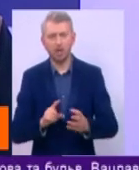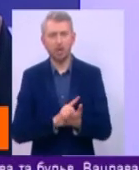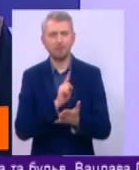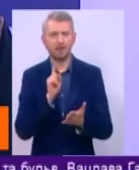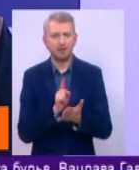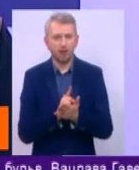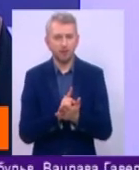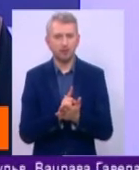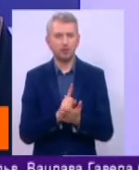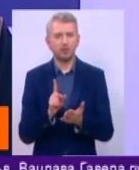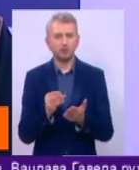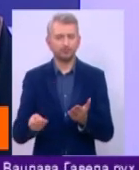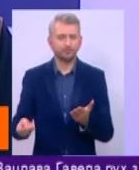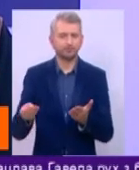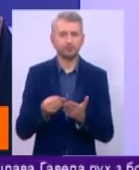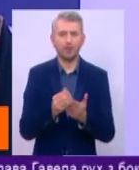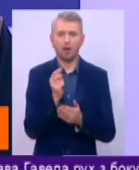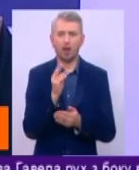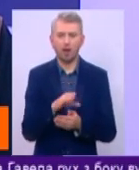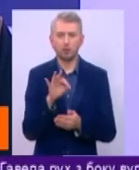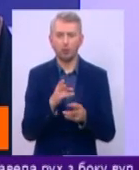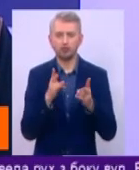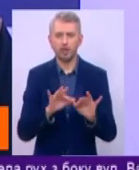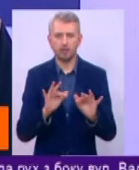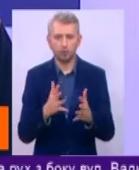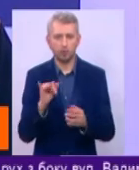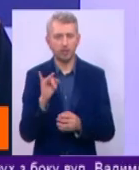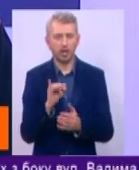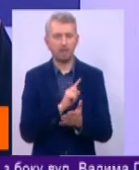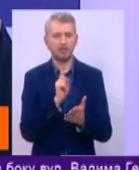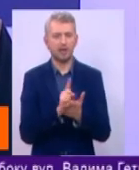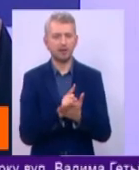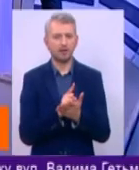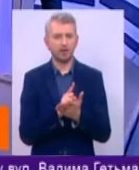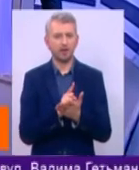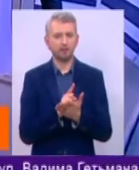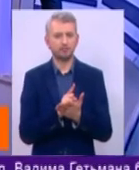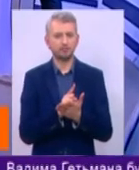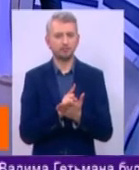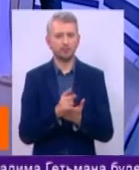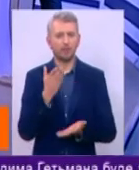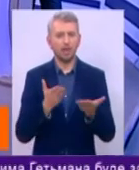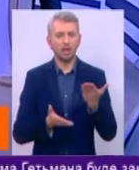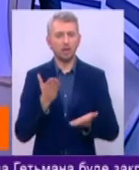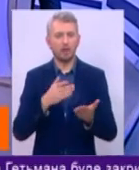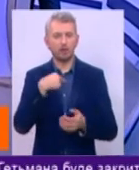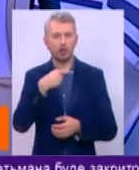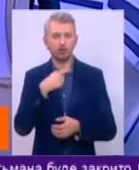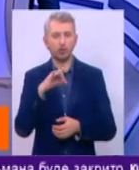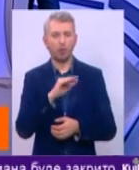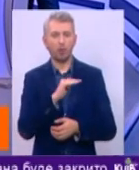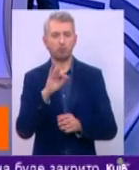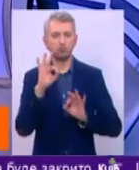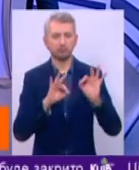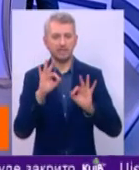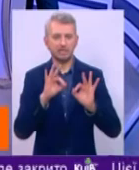обязательно представлялся акт о несчастном случае. И обязательно, значит, если речь идет о степени